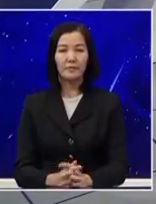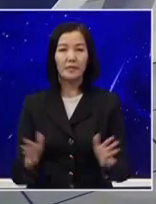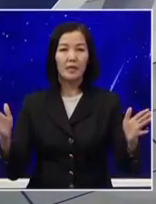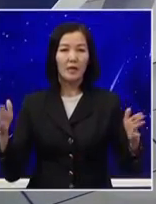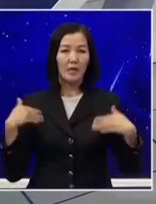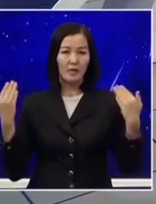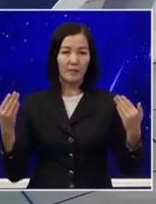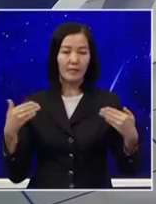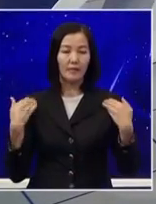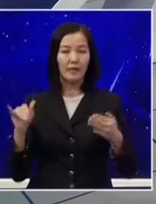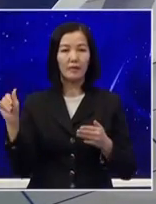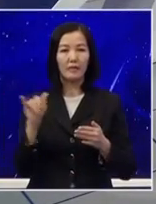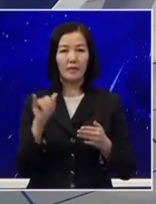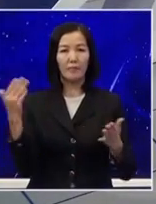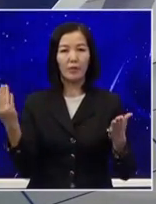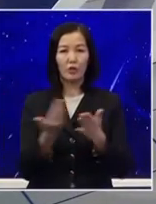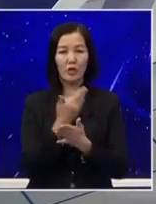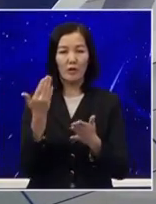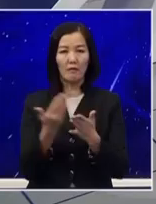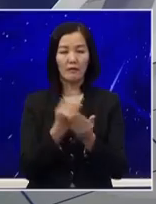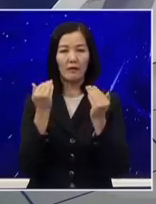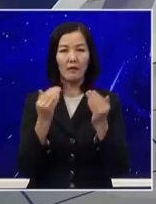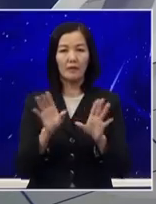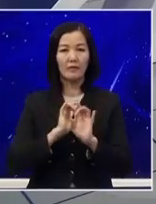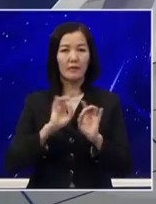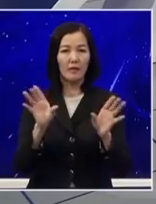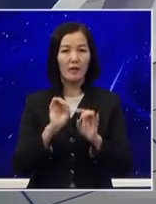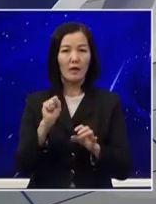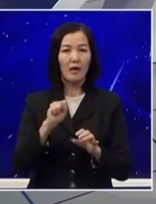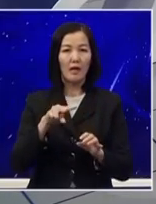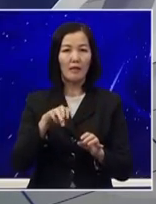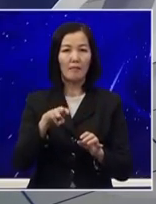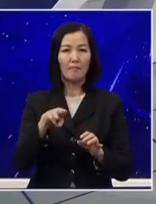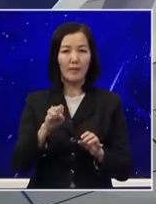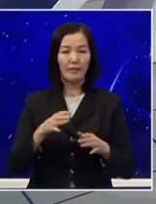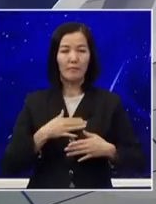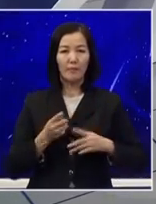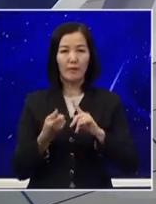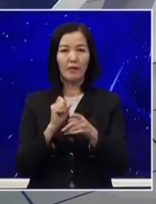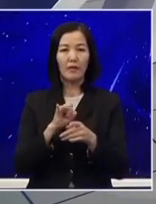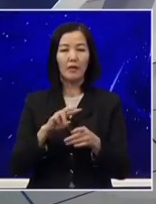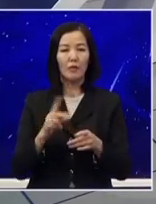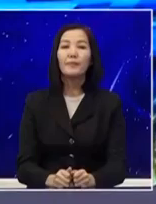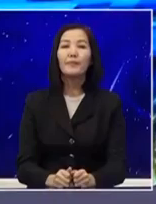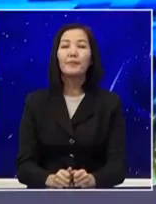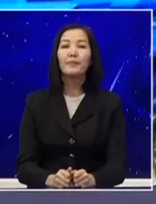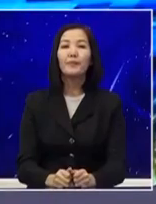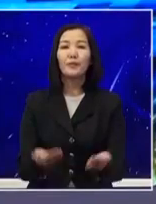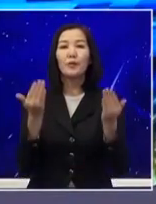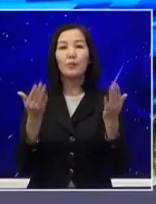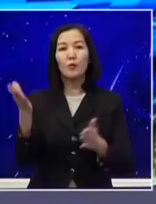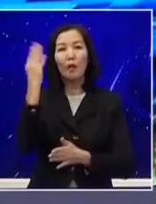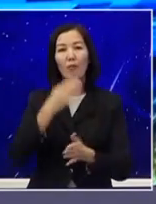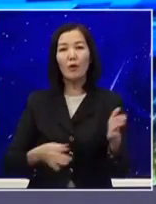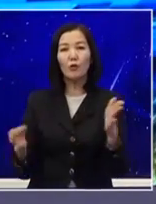Ассаламу алейкум, қадірмен көрермен, тікелей эфирде жаңалықтар студияда Алмат Хамид, сурдодрамада Айгүл Жұмашқызы. Бүгін